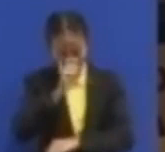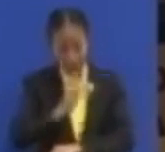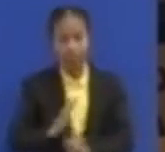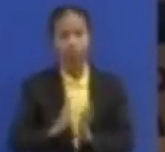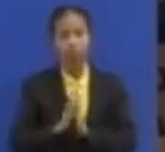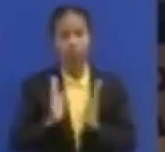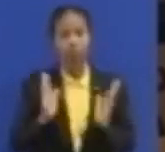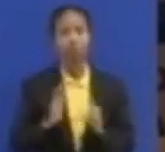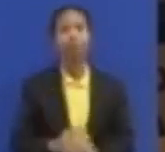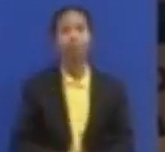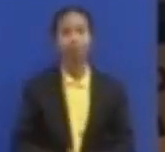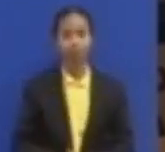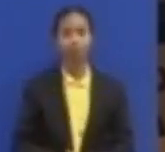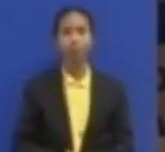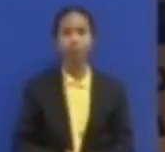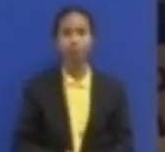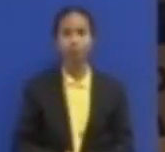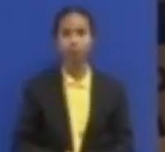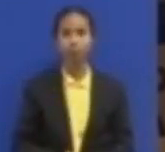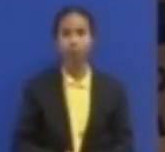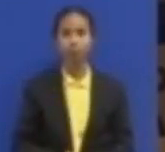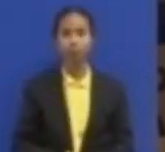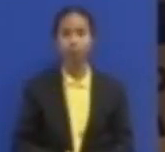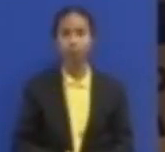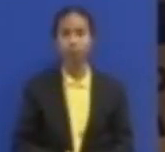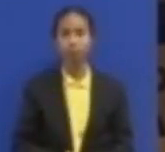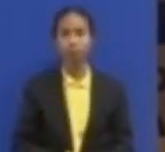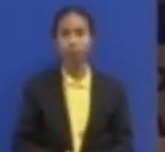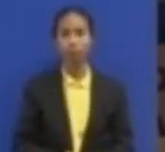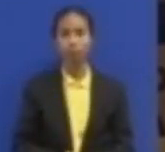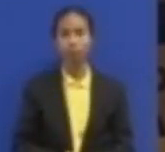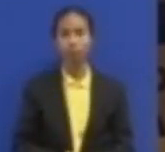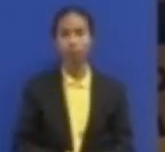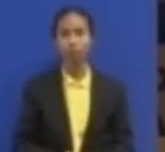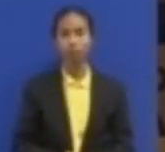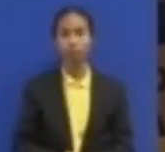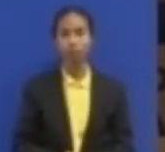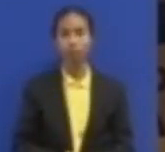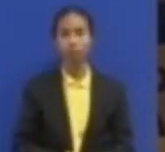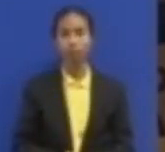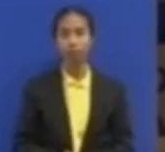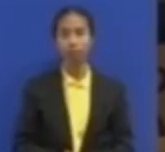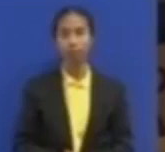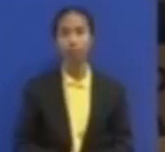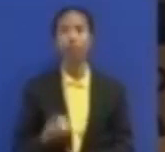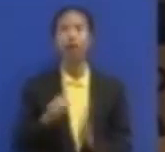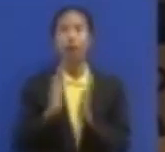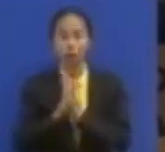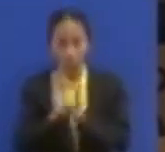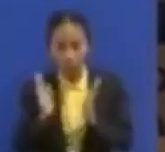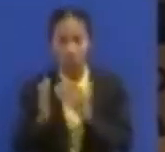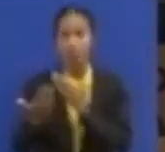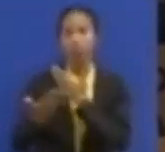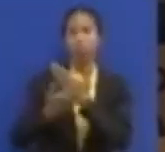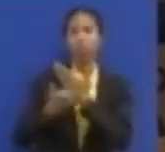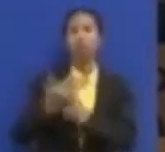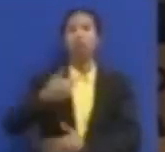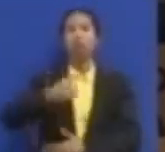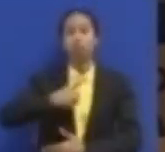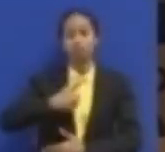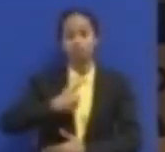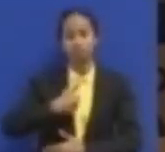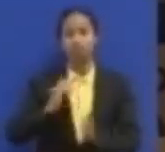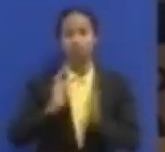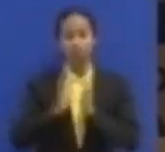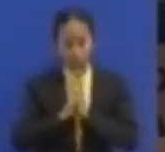ครับท่านพนอที่เคารพขอบคุณครับที่เตือนสติผมขอขอบคุณ